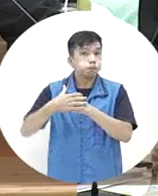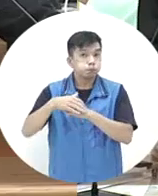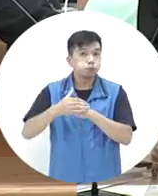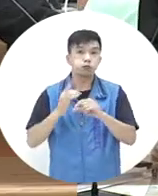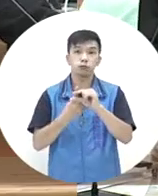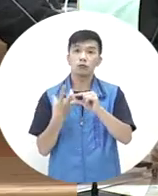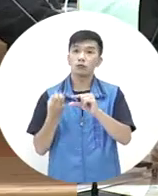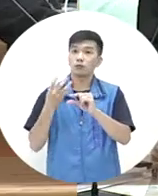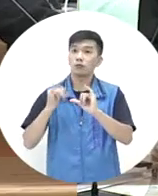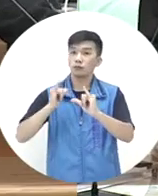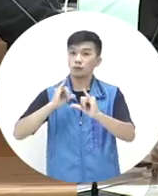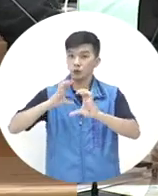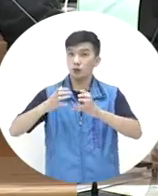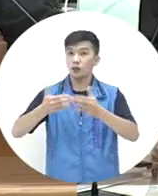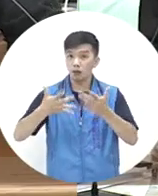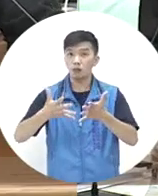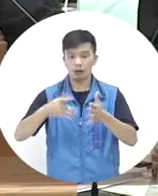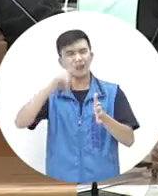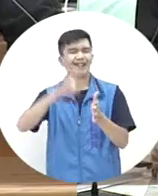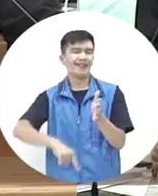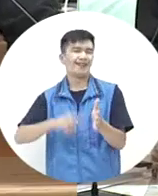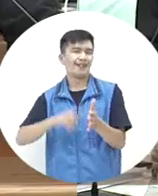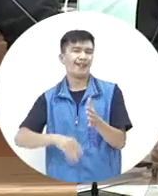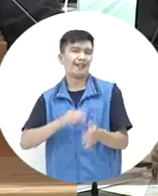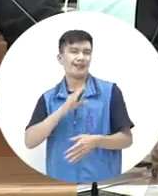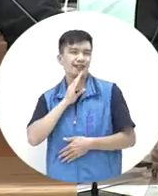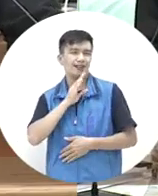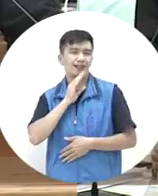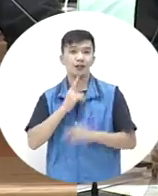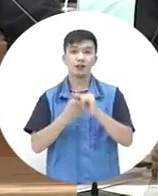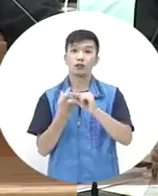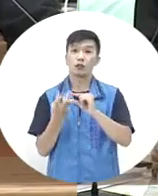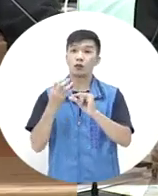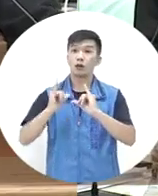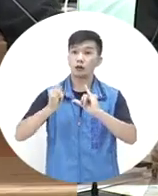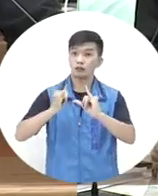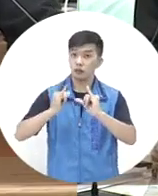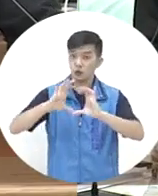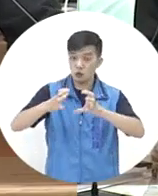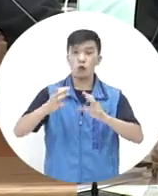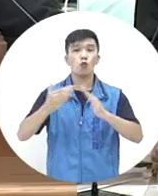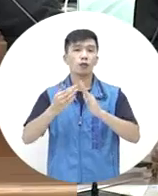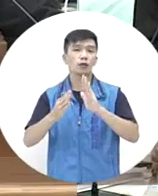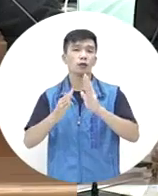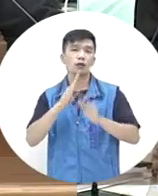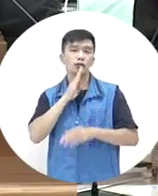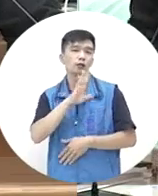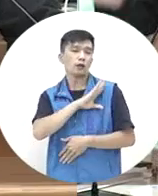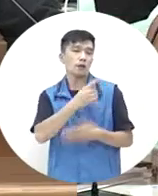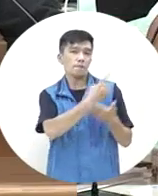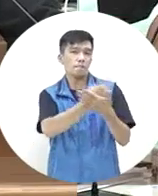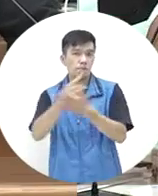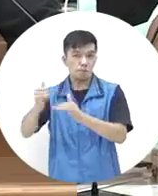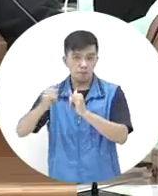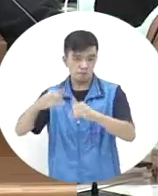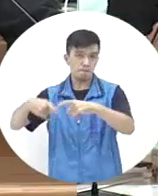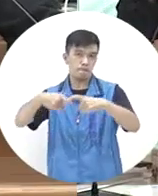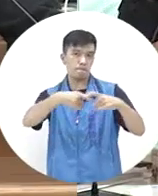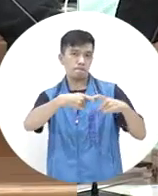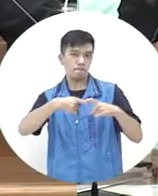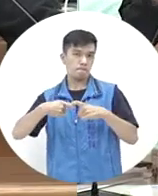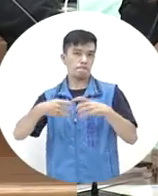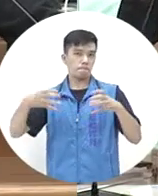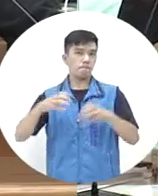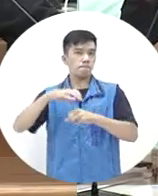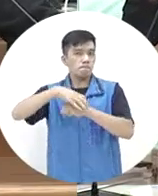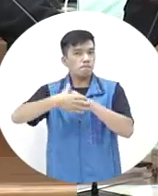这很简单的道理嘛。中华民国是国家，每一个国民有责任团结在一起捍卫